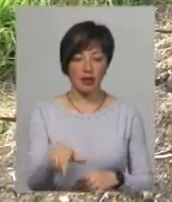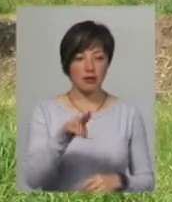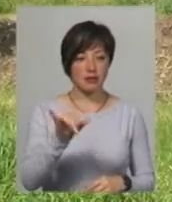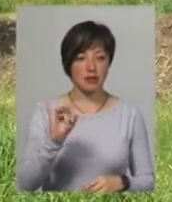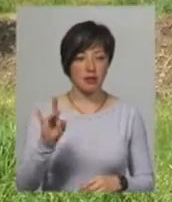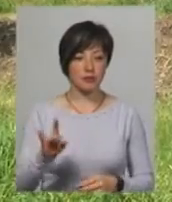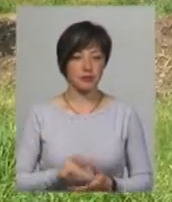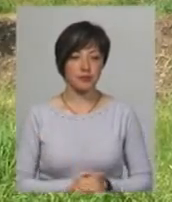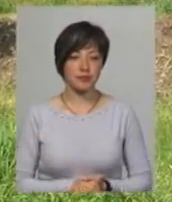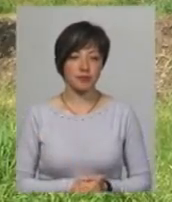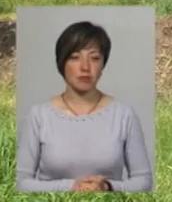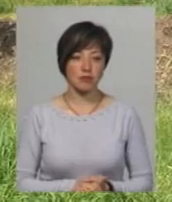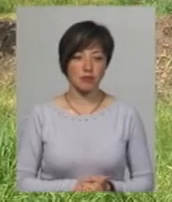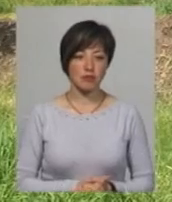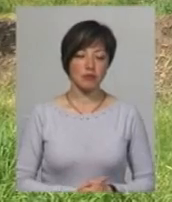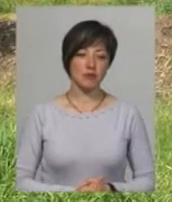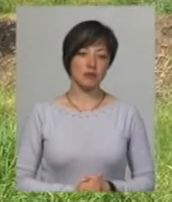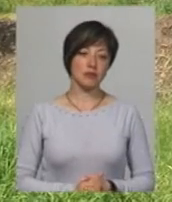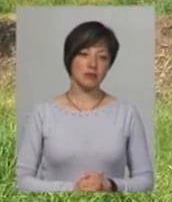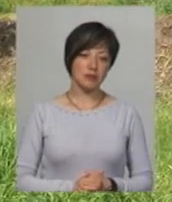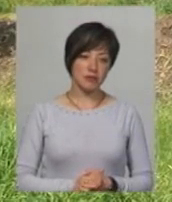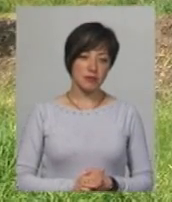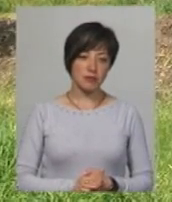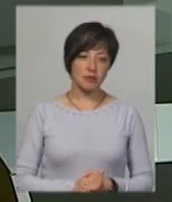Боровець, Олександр Горішевський. Новини Поділля-Центр.